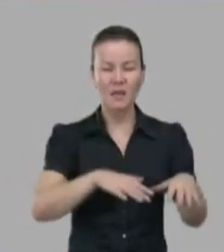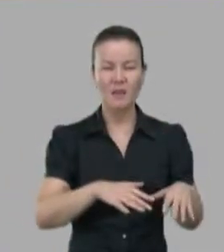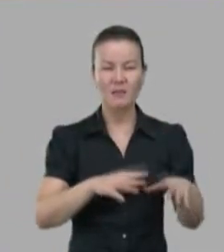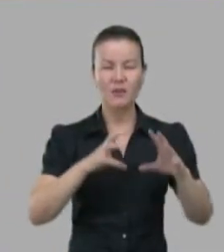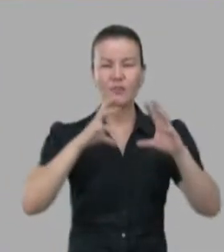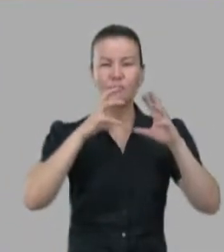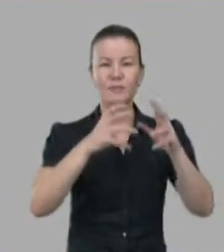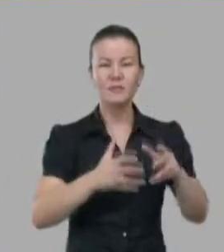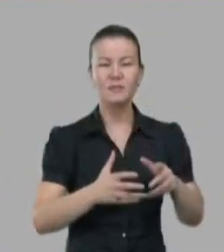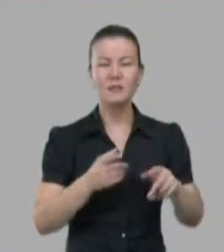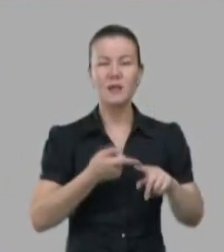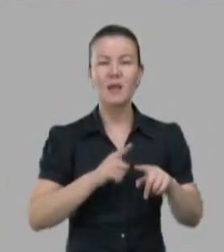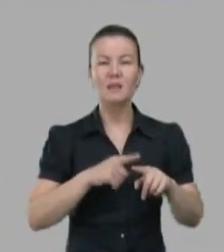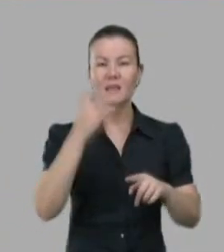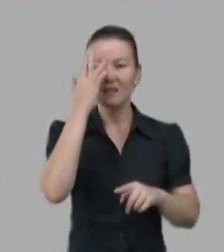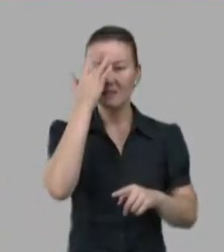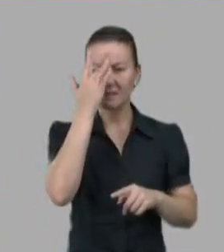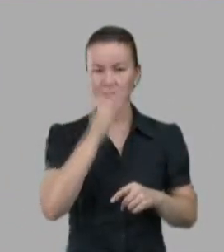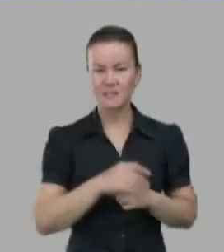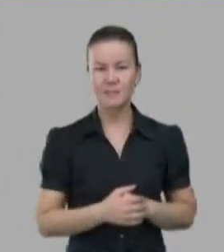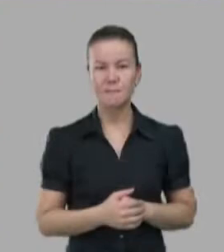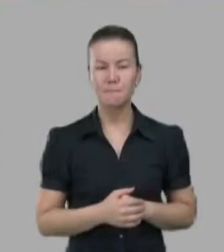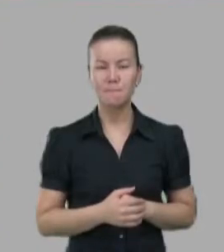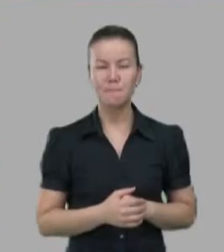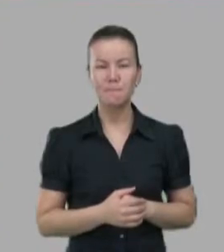– Индийский океан.